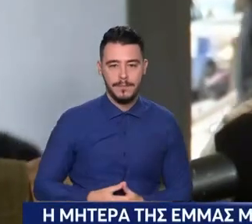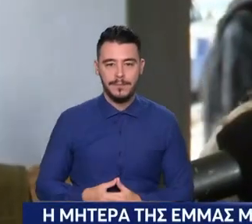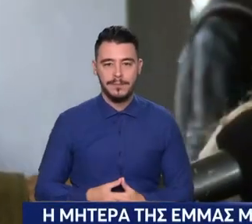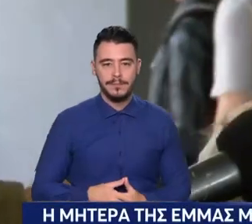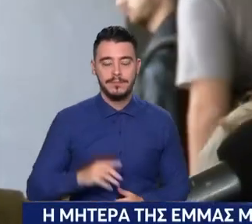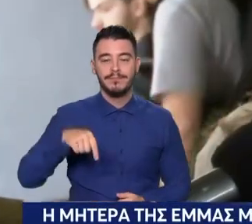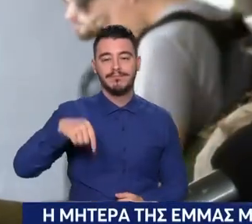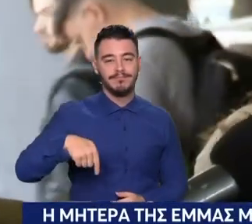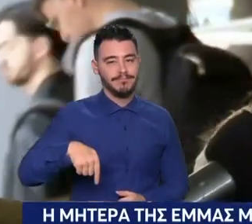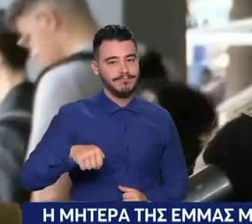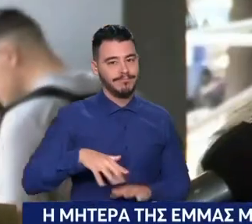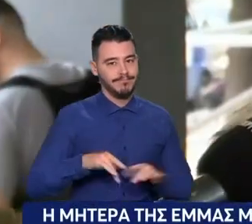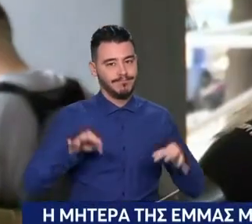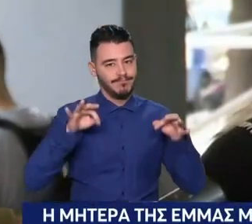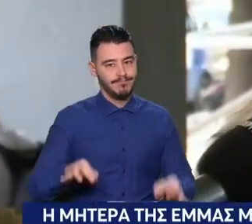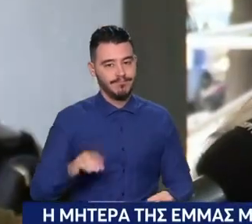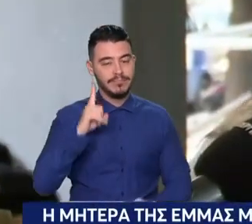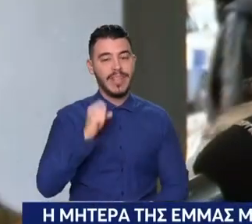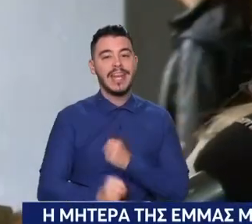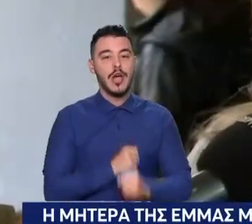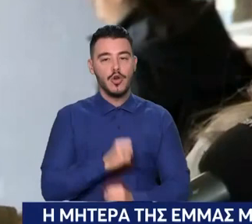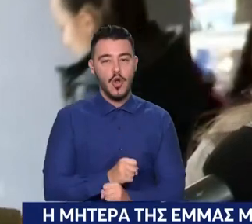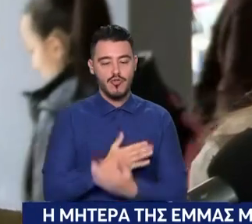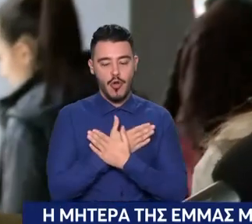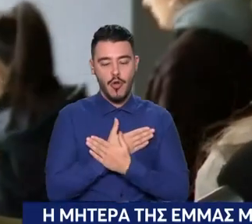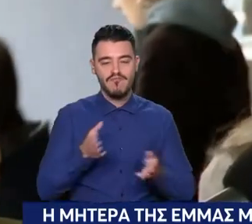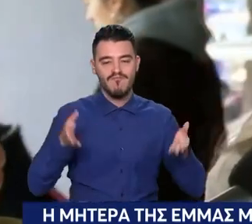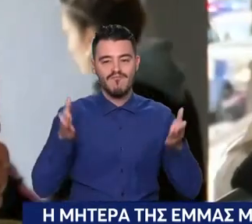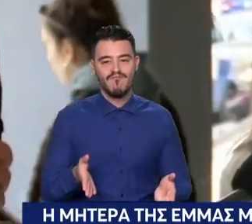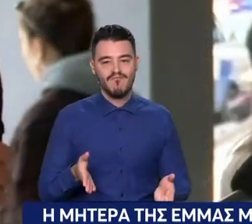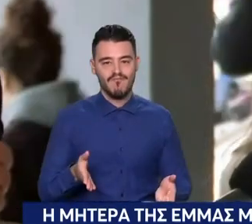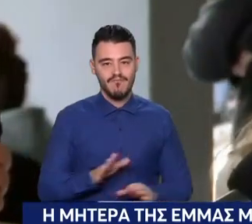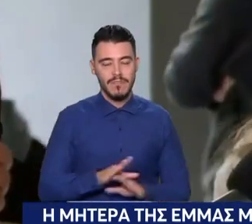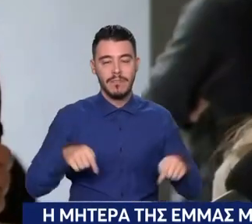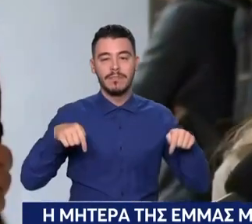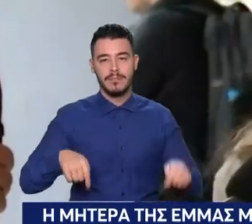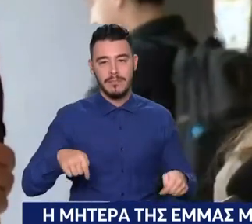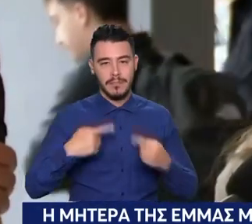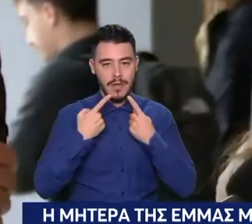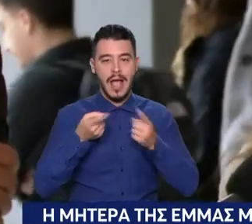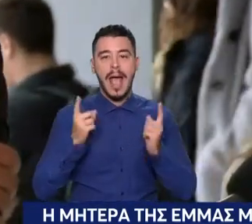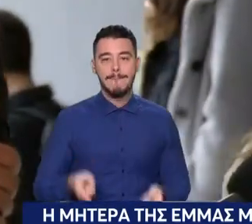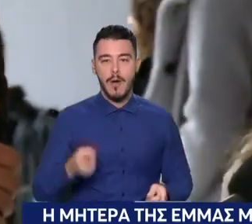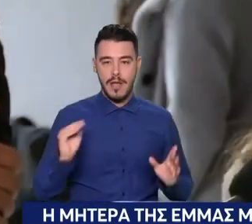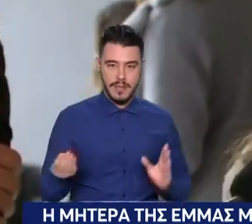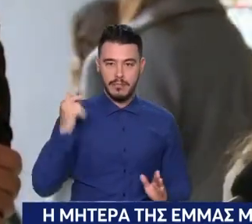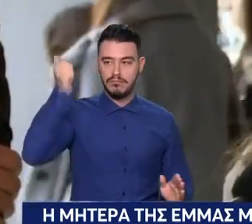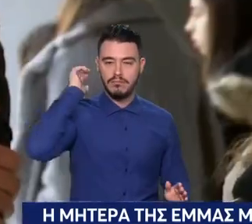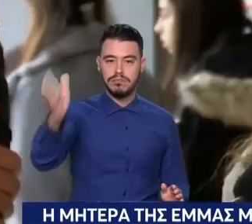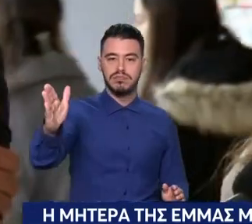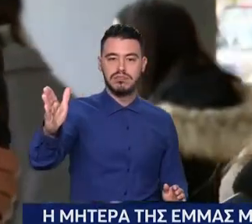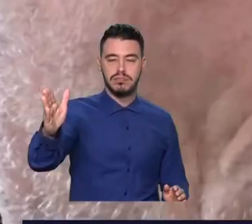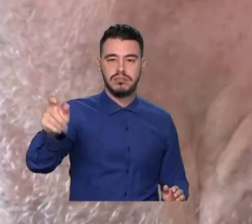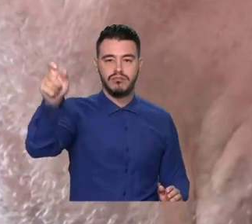είναι η επέτειος της κηδείας της Εμμανουέλας και σήμερα είναι και η απόφαση της καταδίκης του ανθρώπου